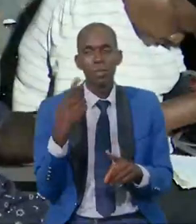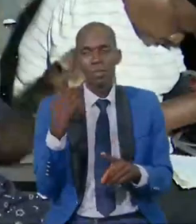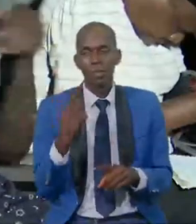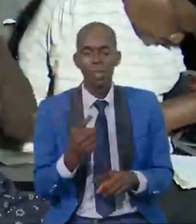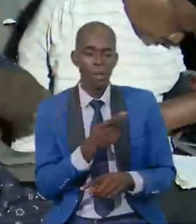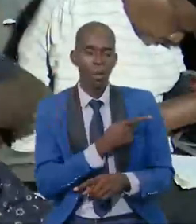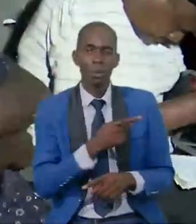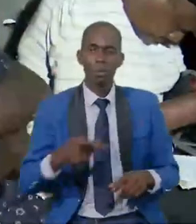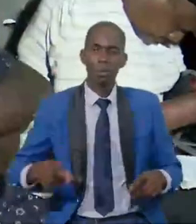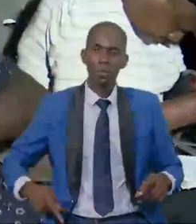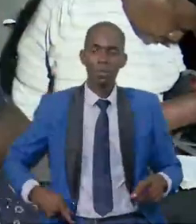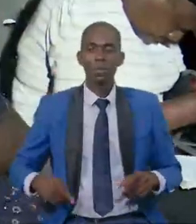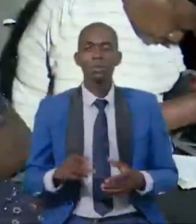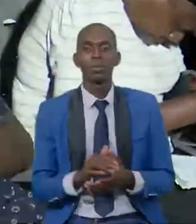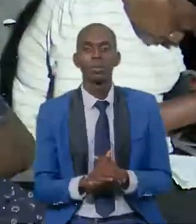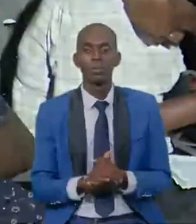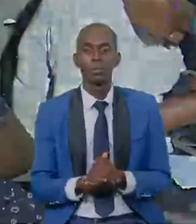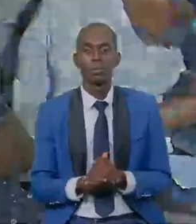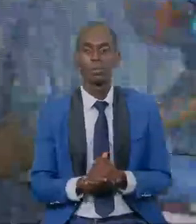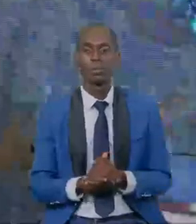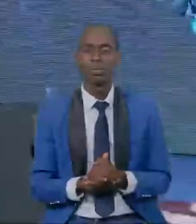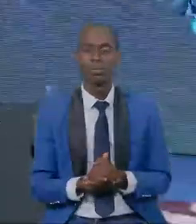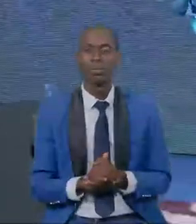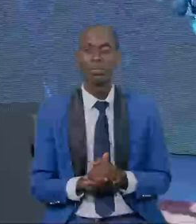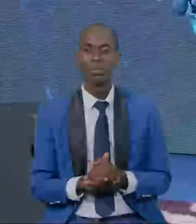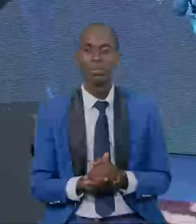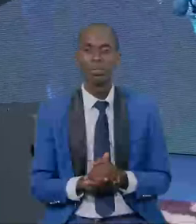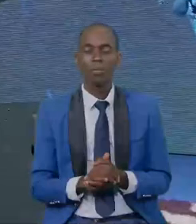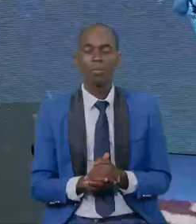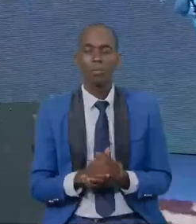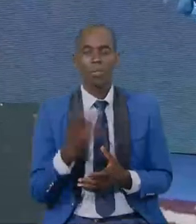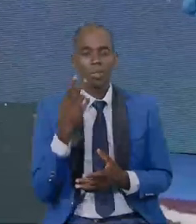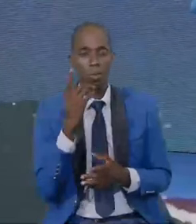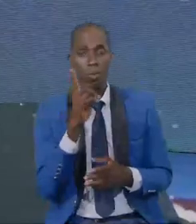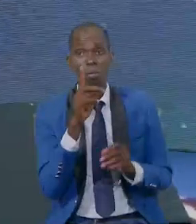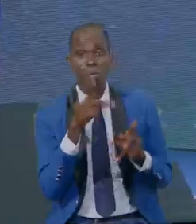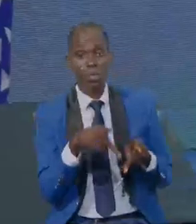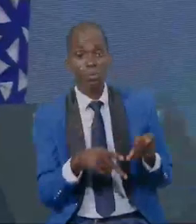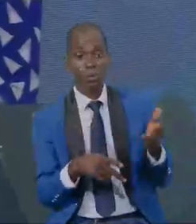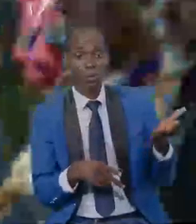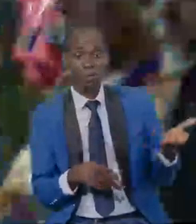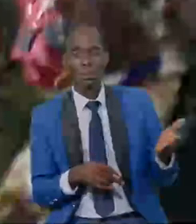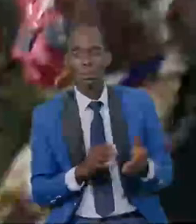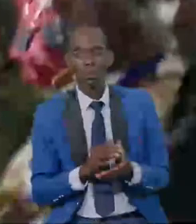C'est lorsque le salut entre venant du prince. Voyez encore.